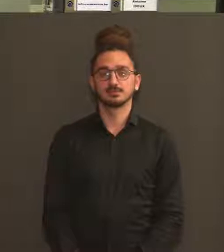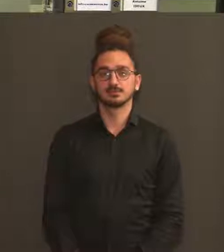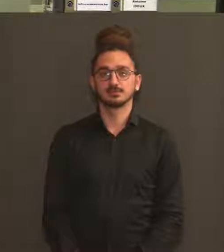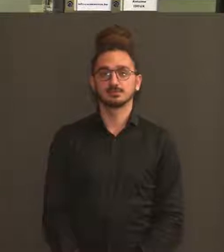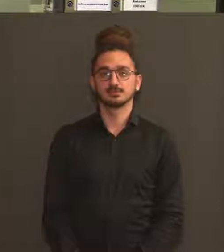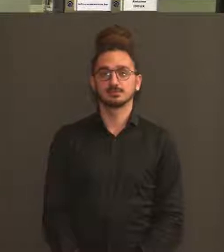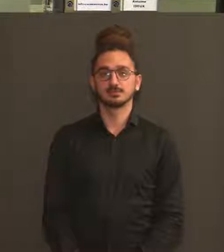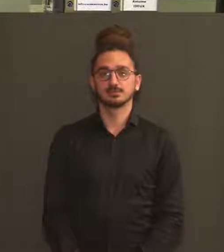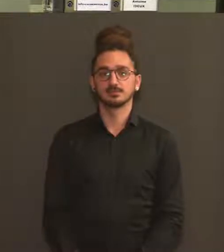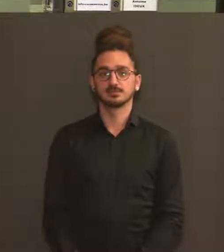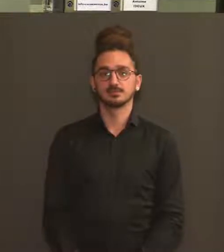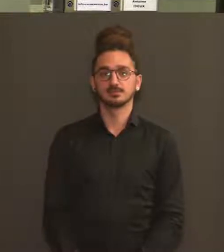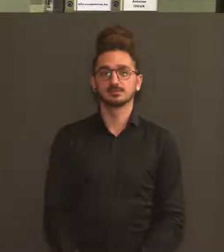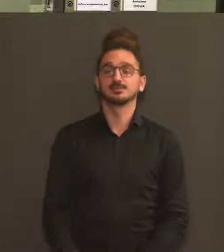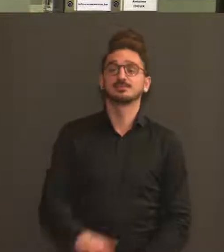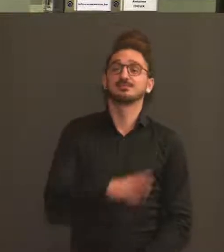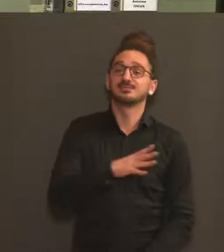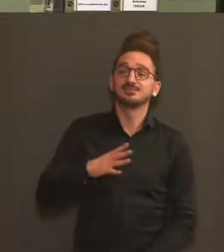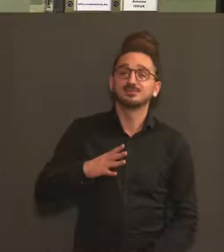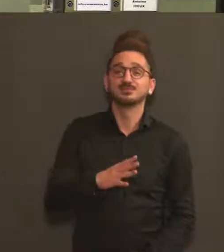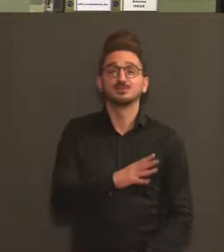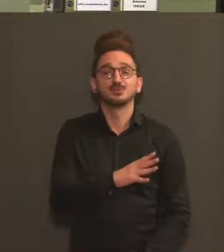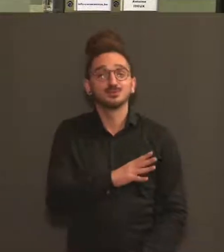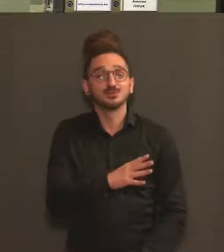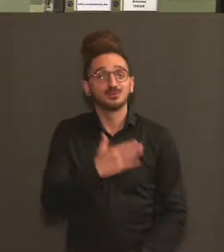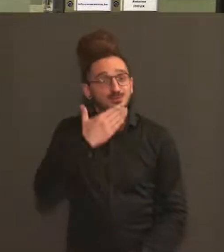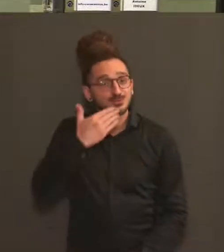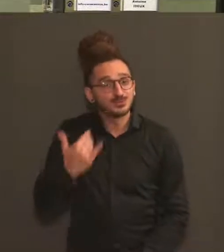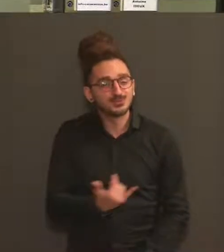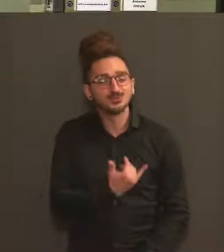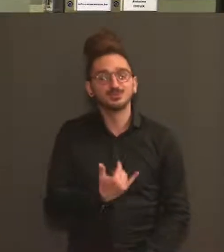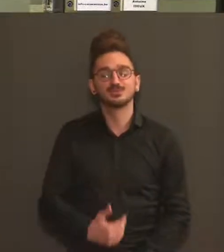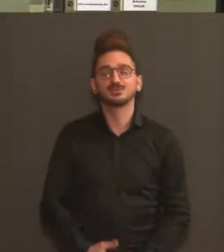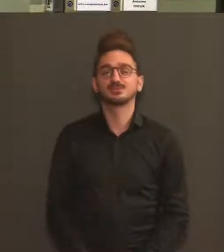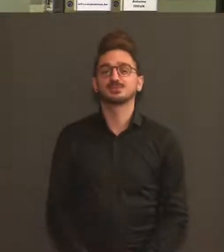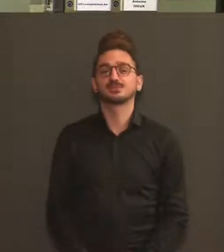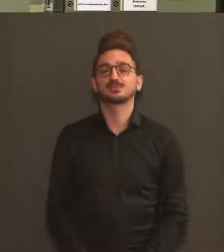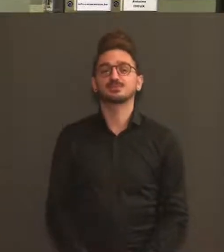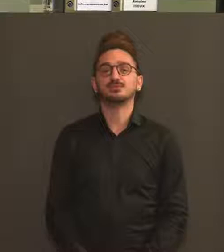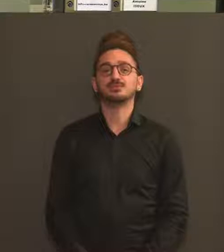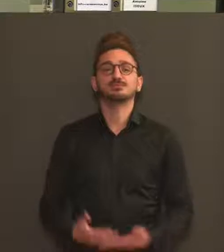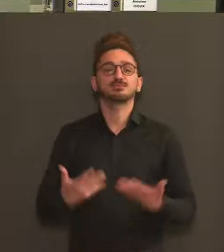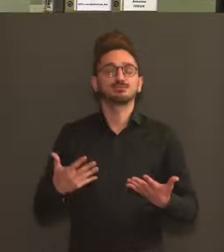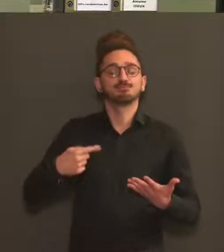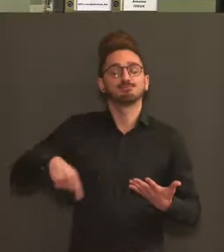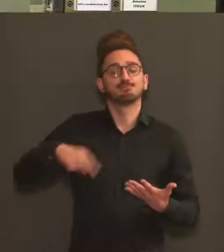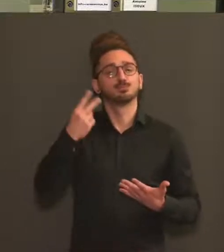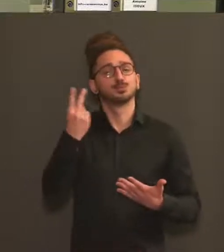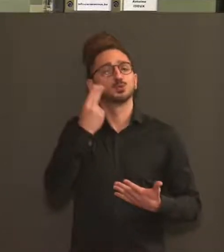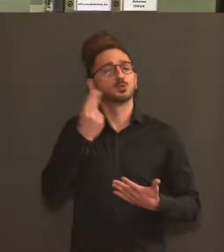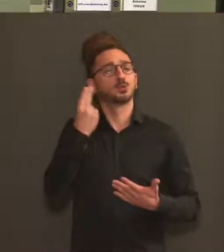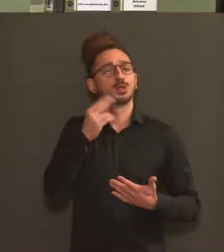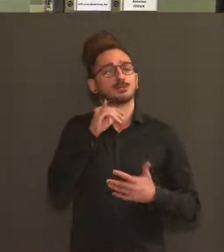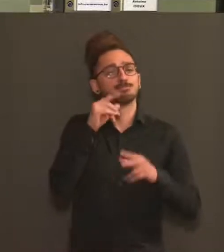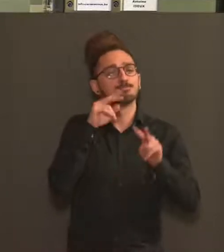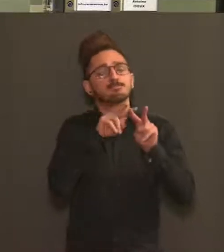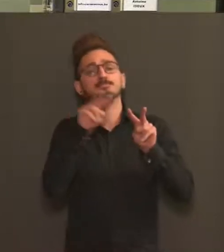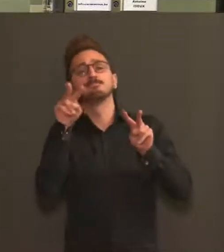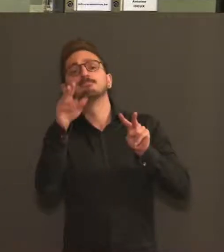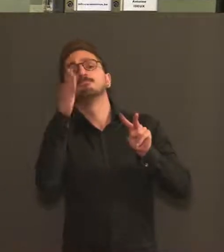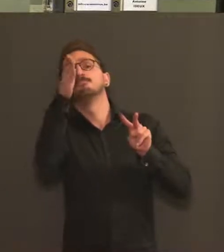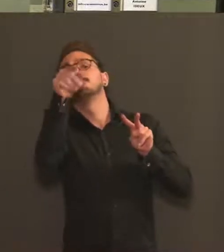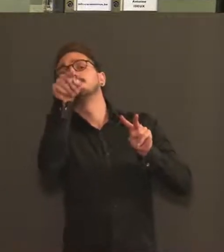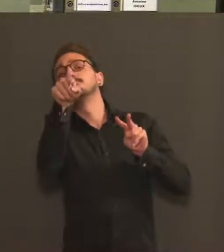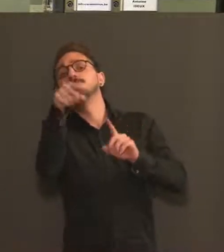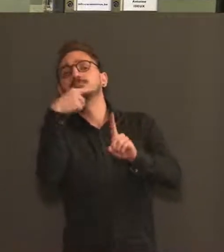Mesdames et messieurs, bonjour. Nous avons tous besoin de perspectives pour tenir le coup dans le contexte actuel.